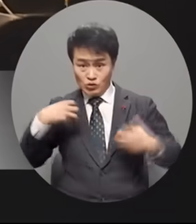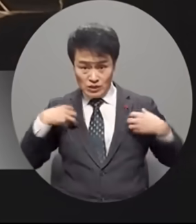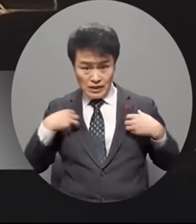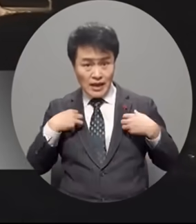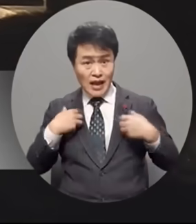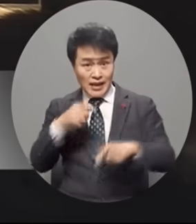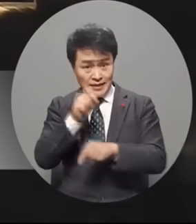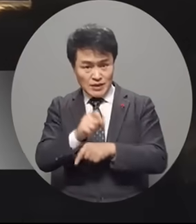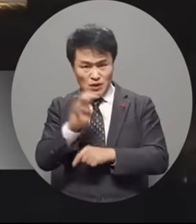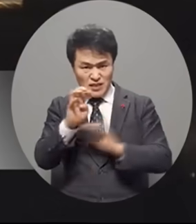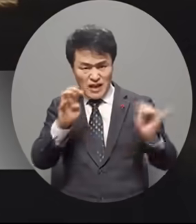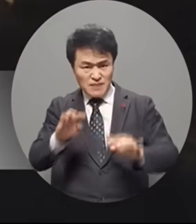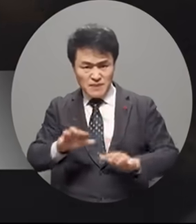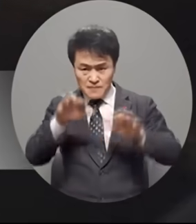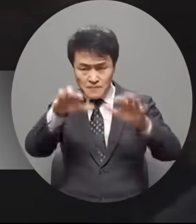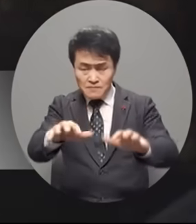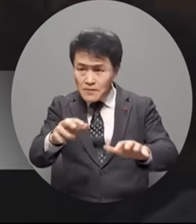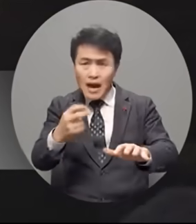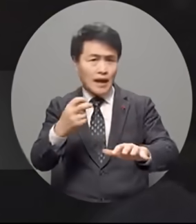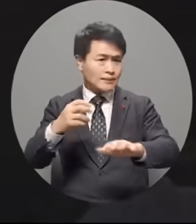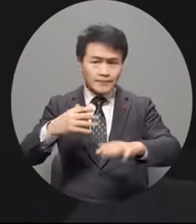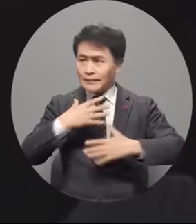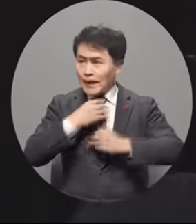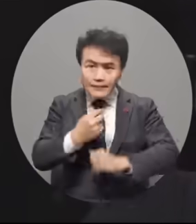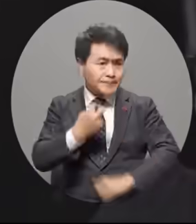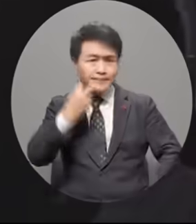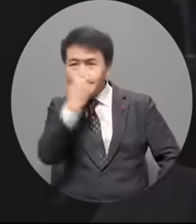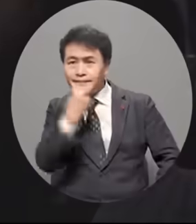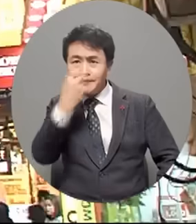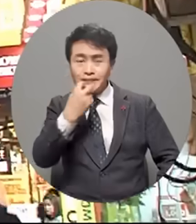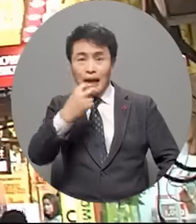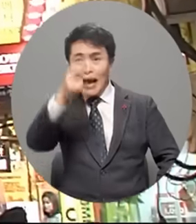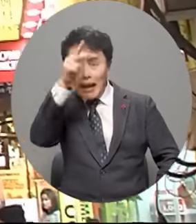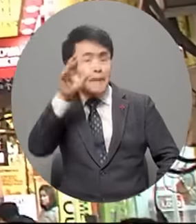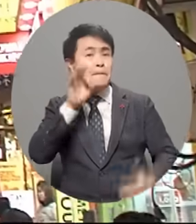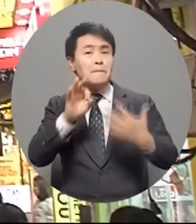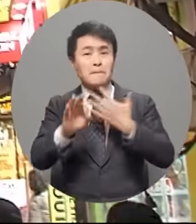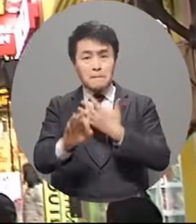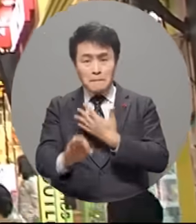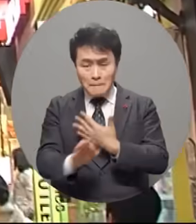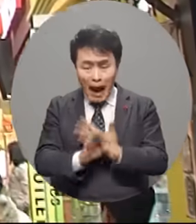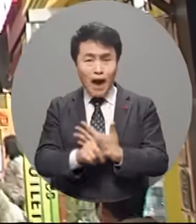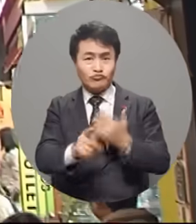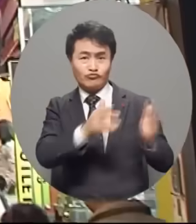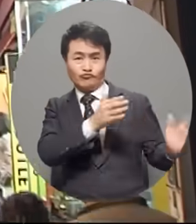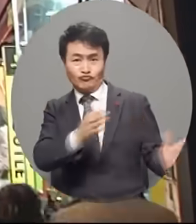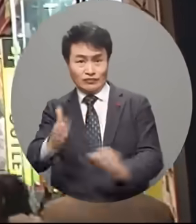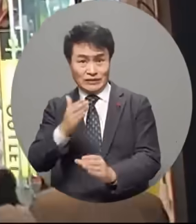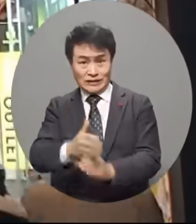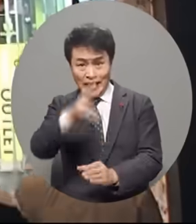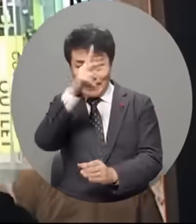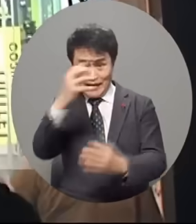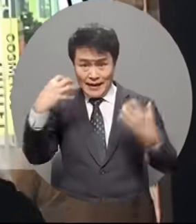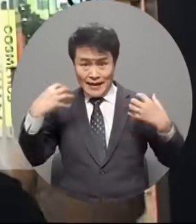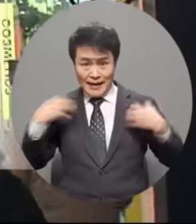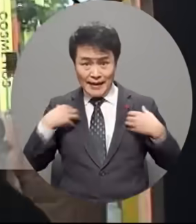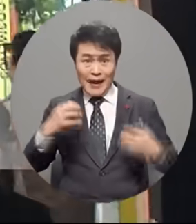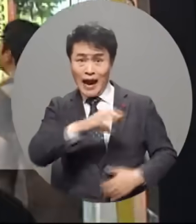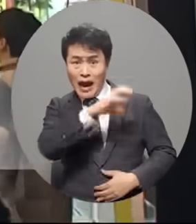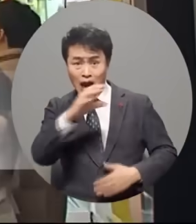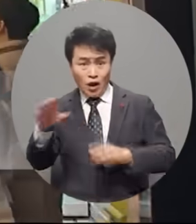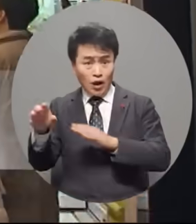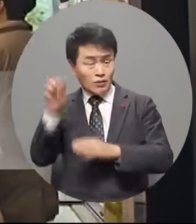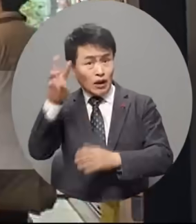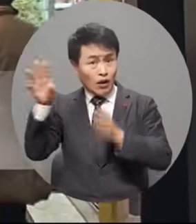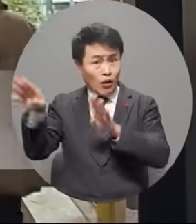명을 현장에 투입해 안전관리에 나섰습니다. 경찰도 만일의 사태에 대비하고 있는데요. 경찰청은 크리스마스 연휴 나흘